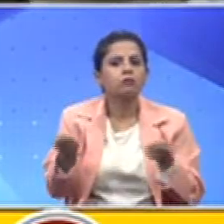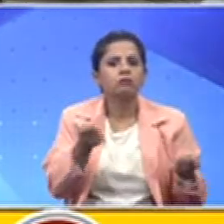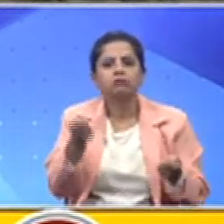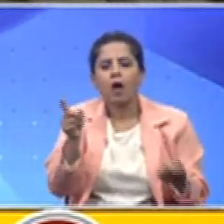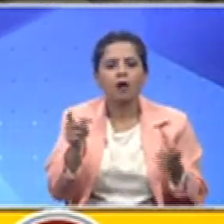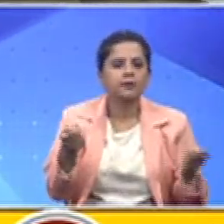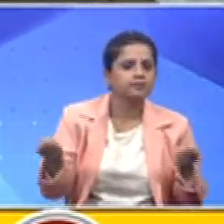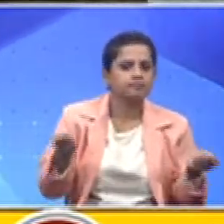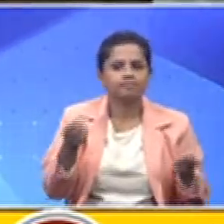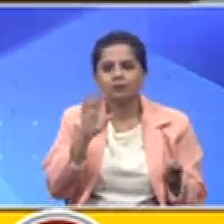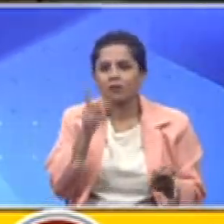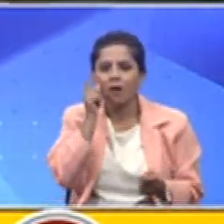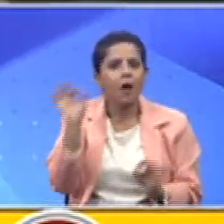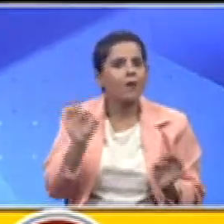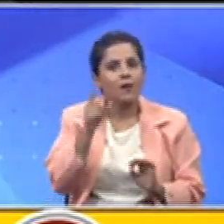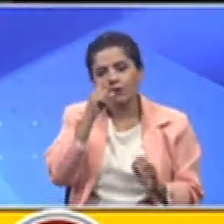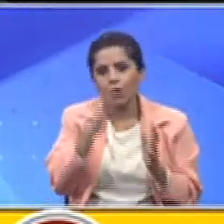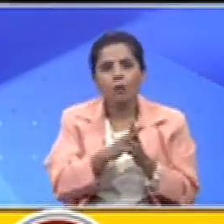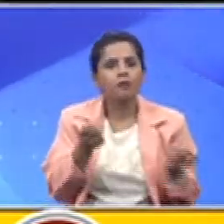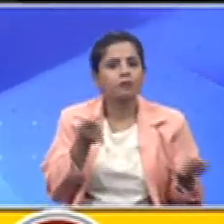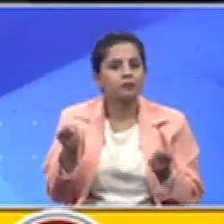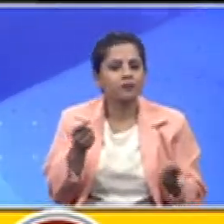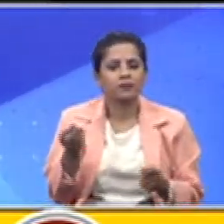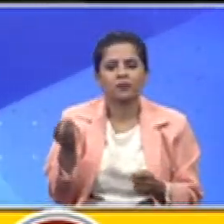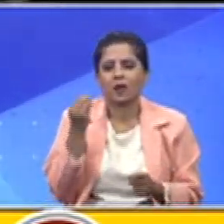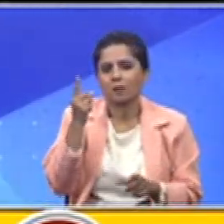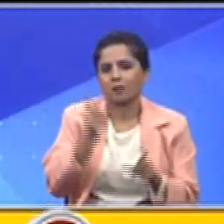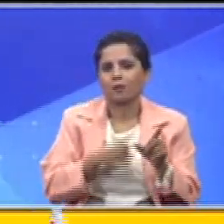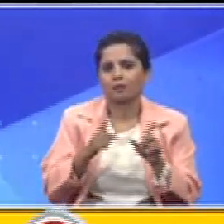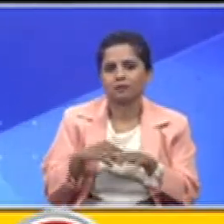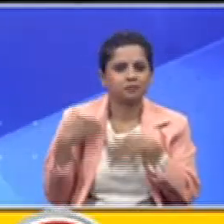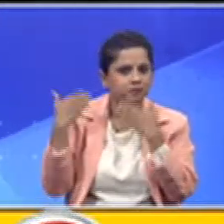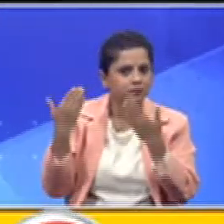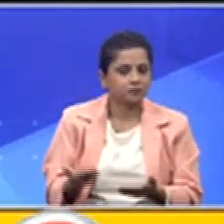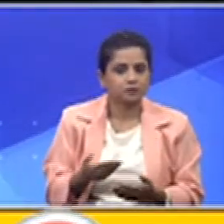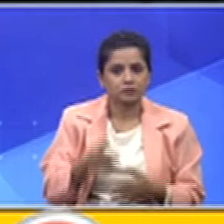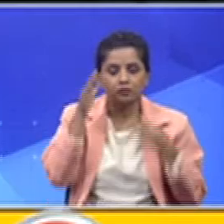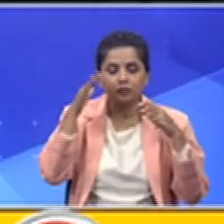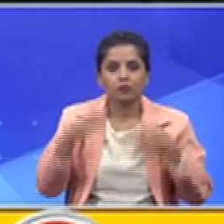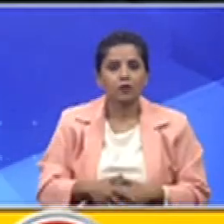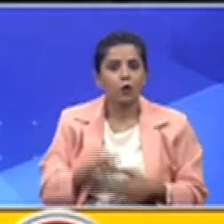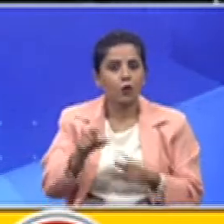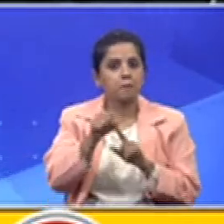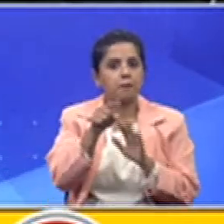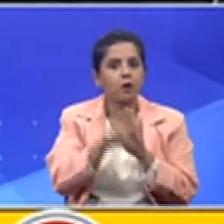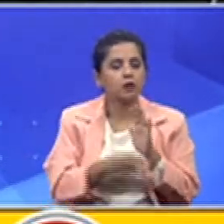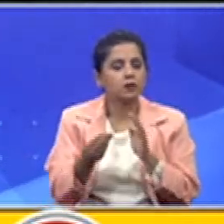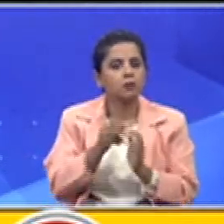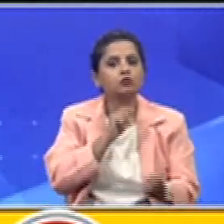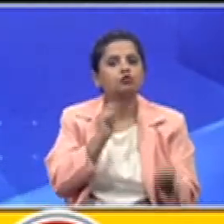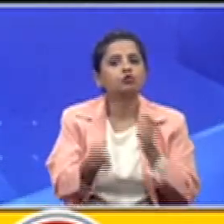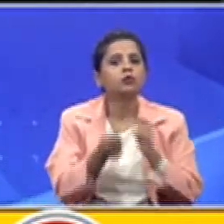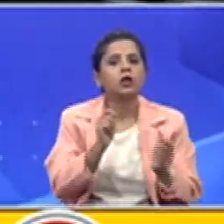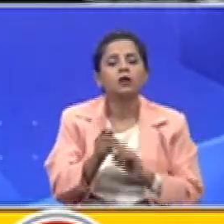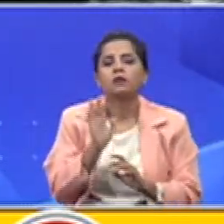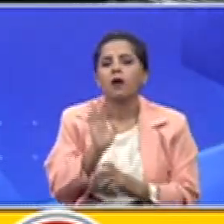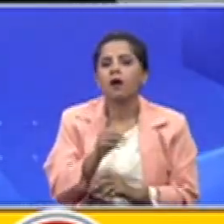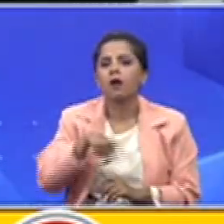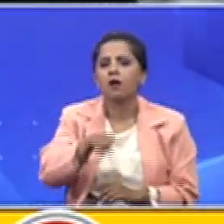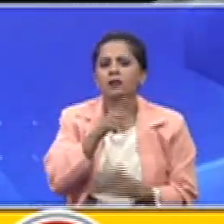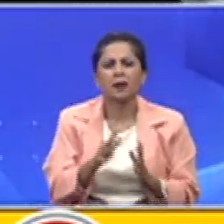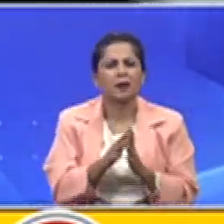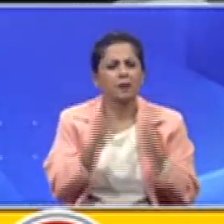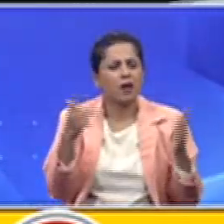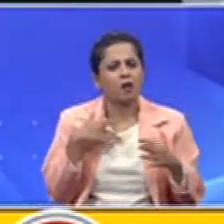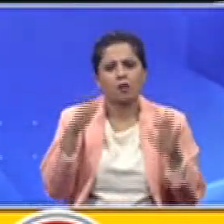थी। साथियों, बीते कुछ वर्षों में हज पॉलिसी में जो बदलाव किए गए हैं, उनकी